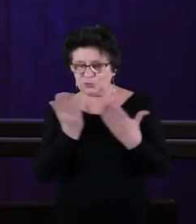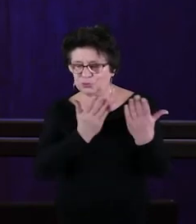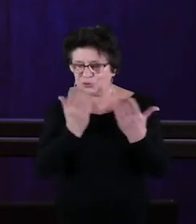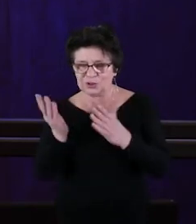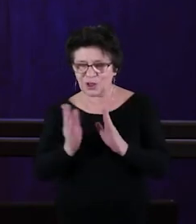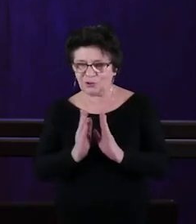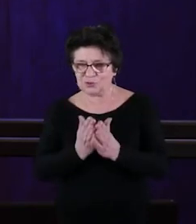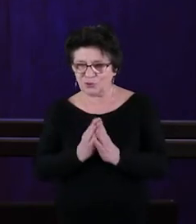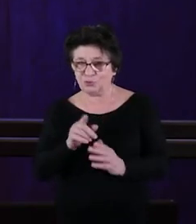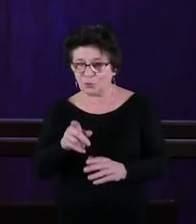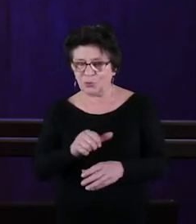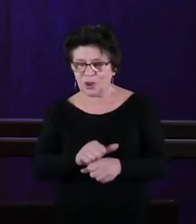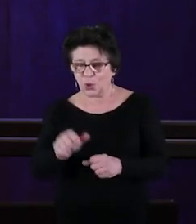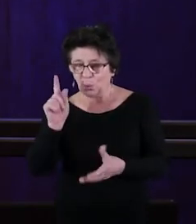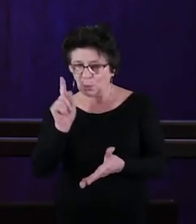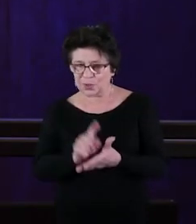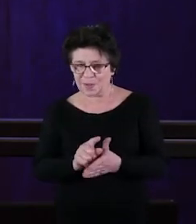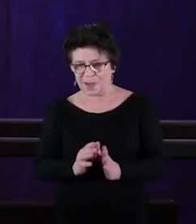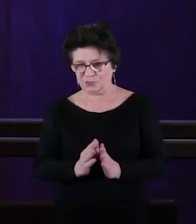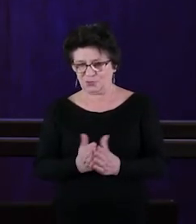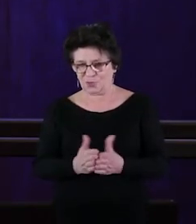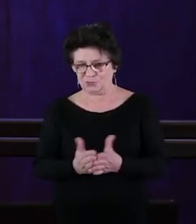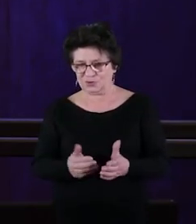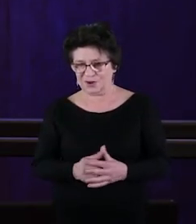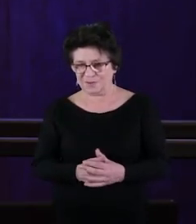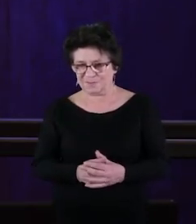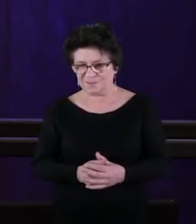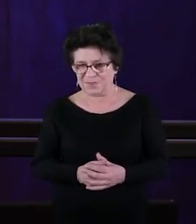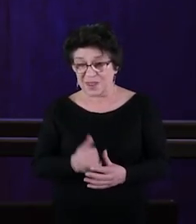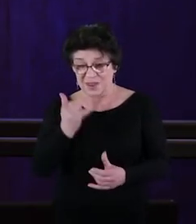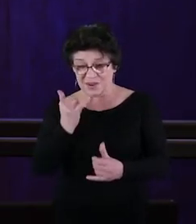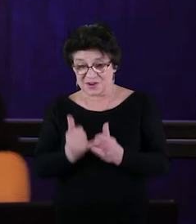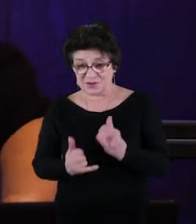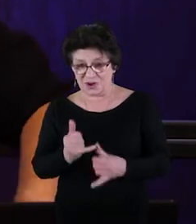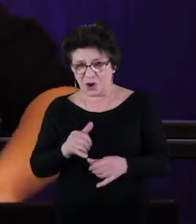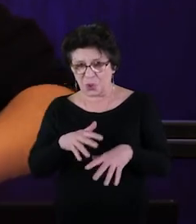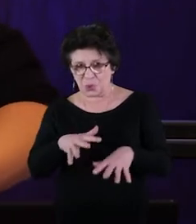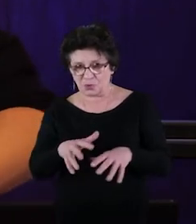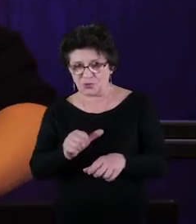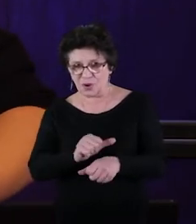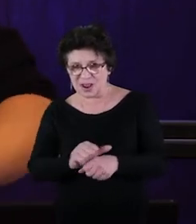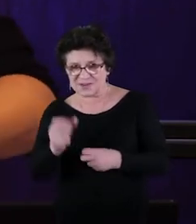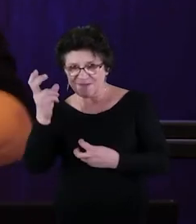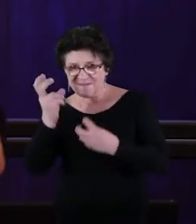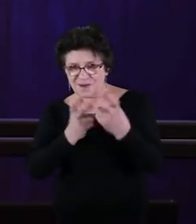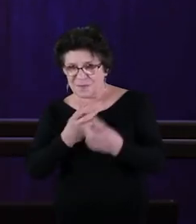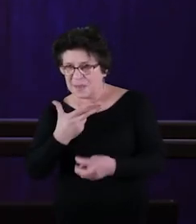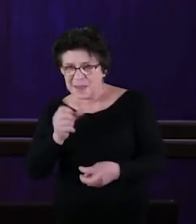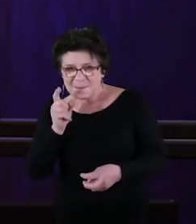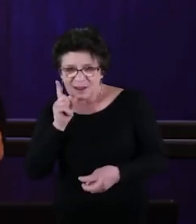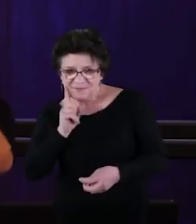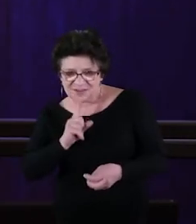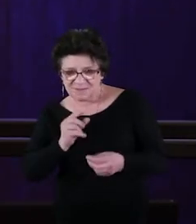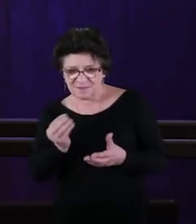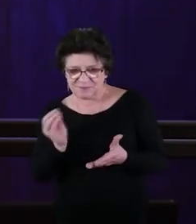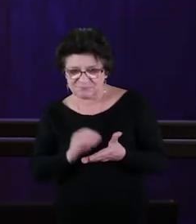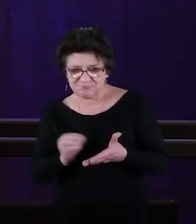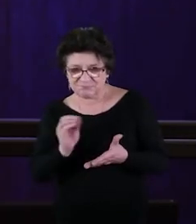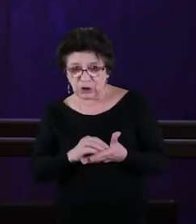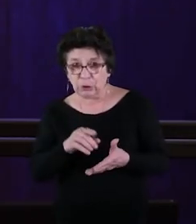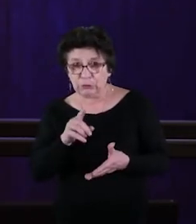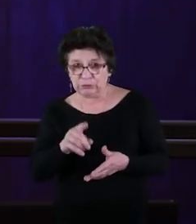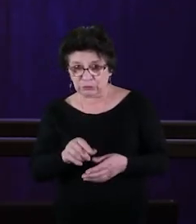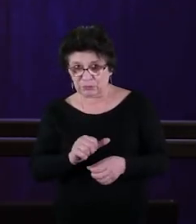jest udany im więcej się przepuści tych informacji nieprawdziwych przez całą Treść książki tym bardziej się będzie świetnie